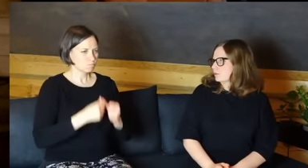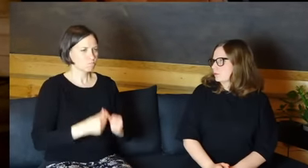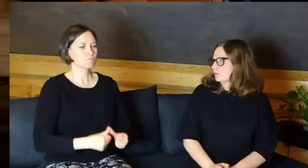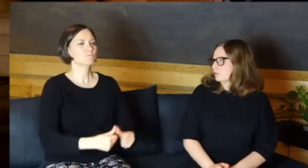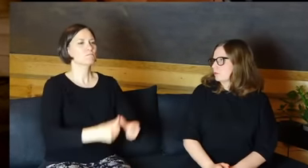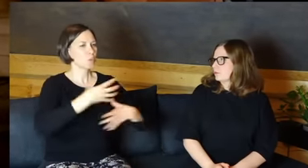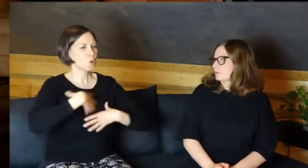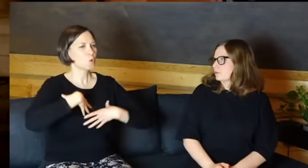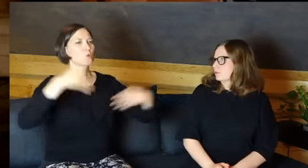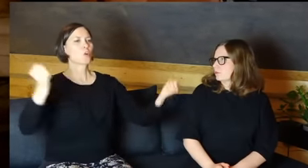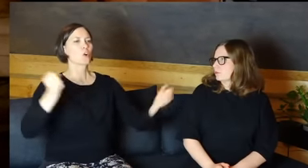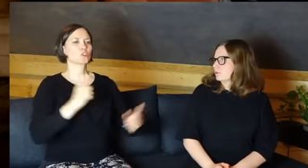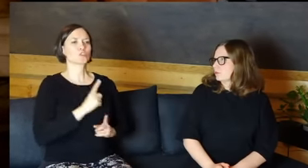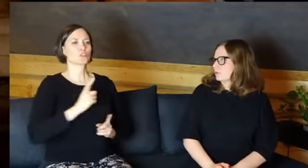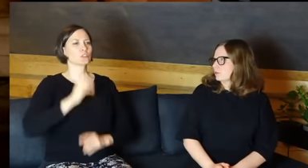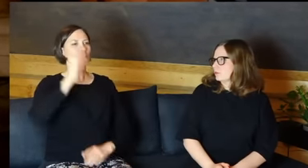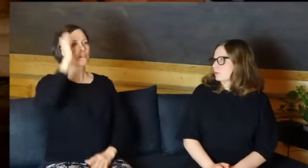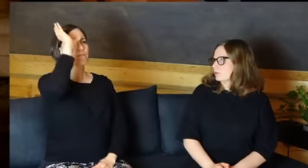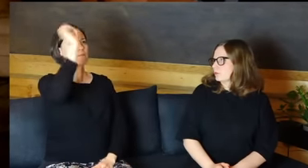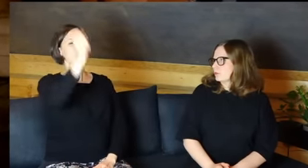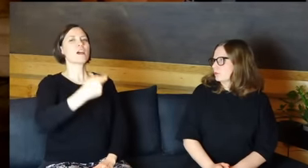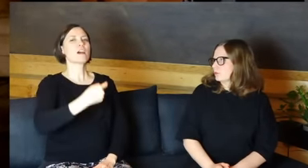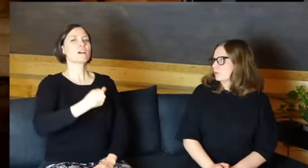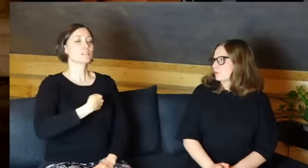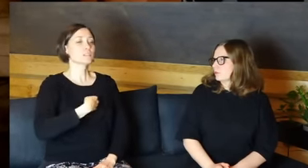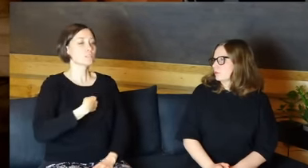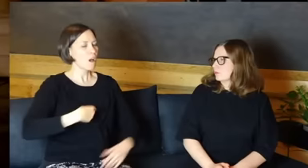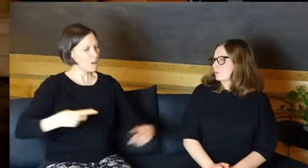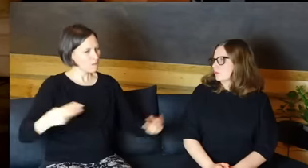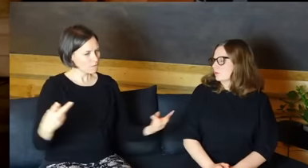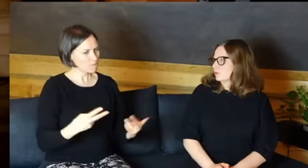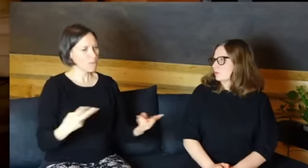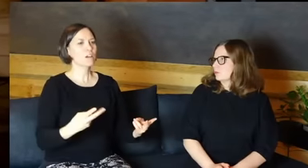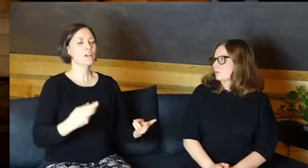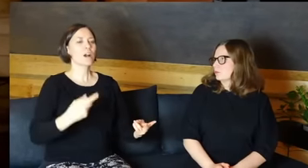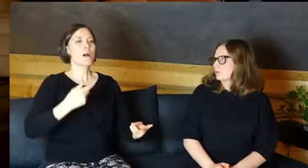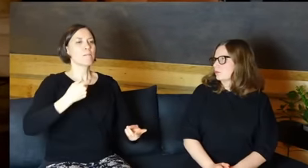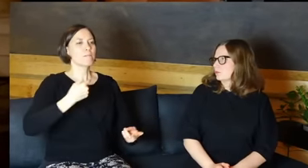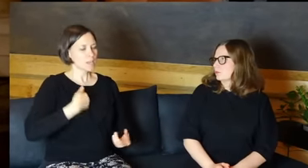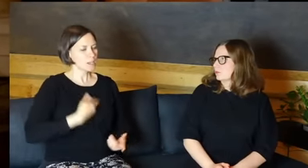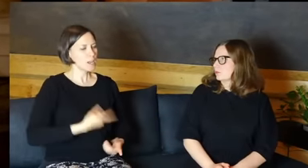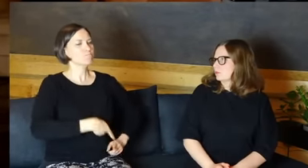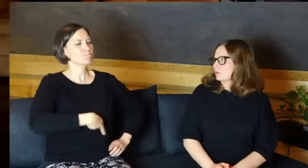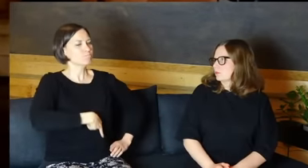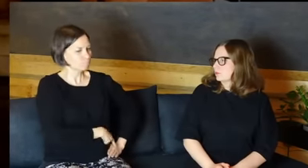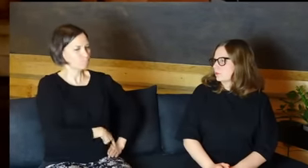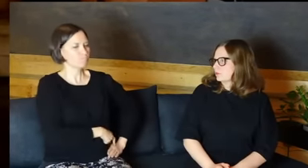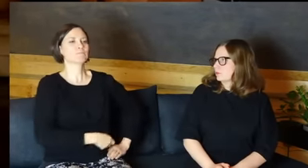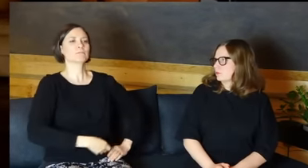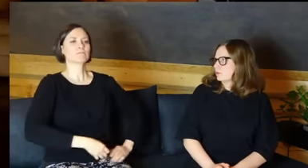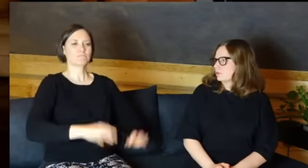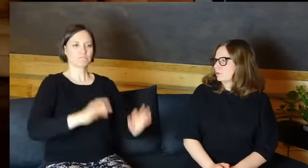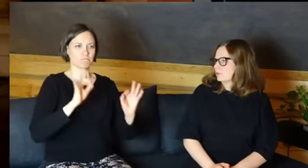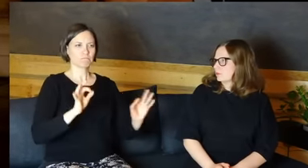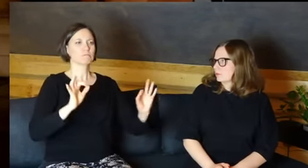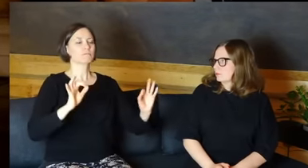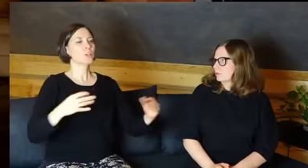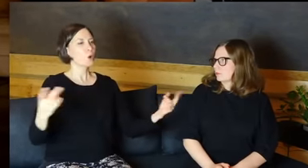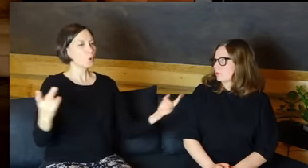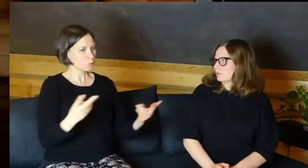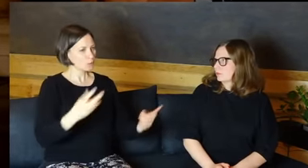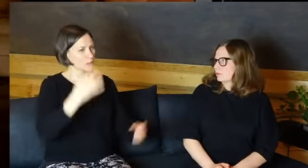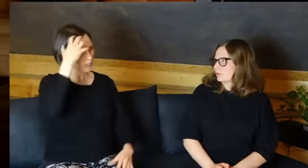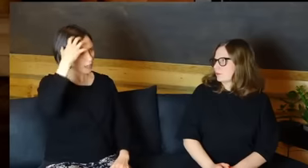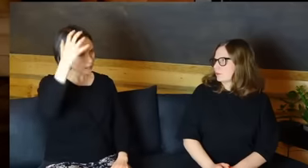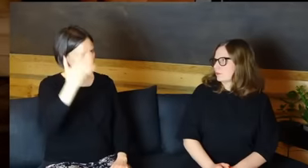urhollinen sotamies. Ja vaikka olen varustettu joka ties, niin